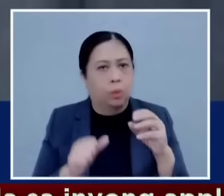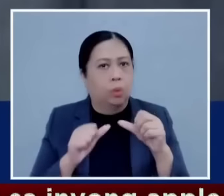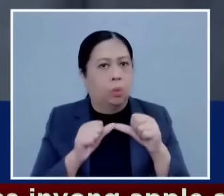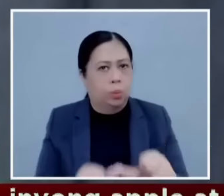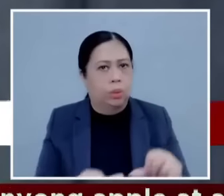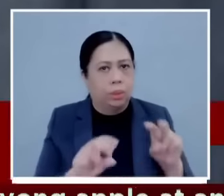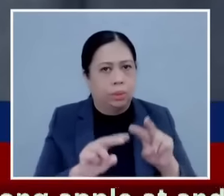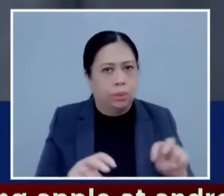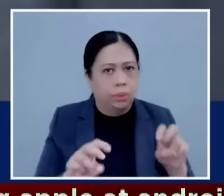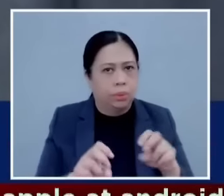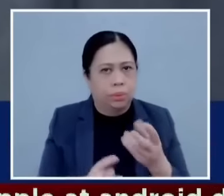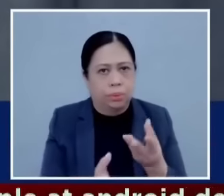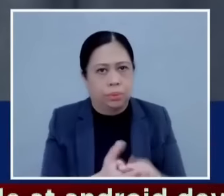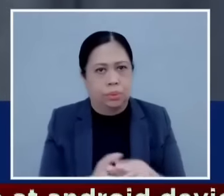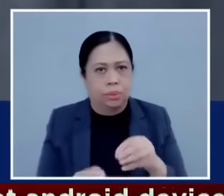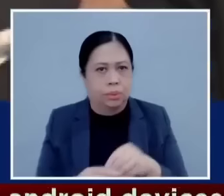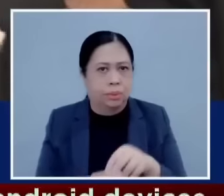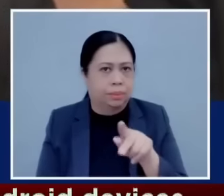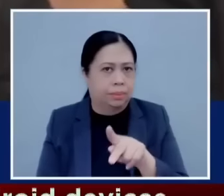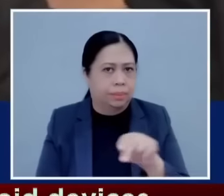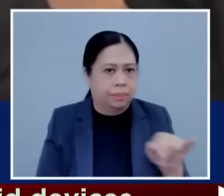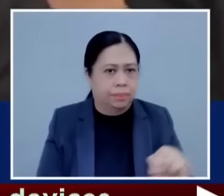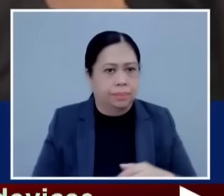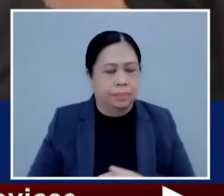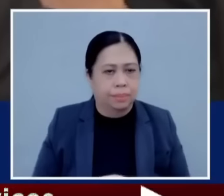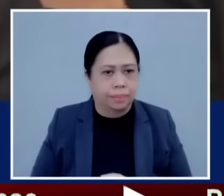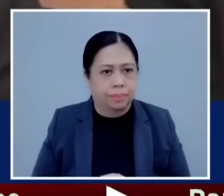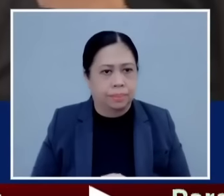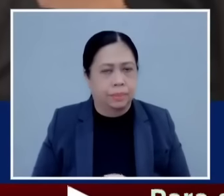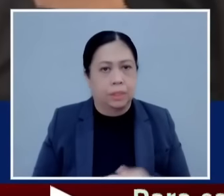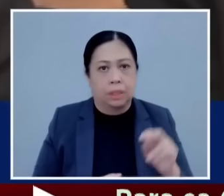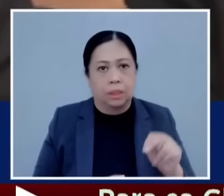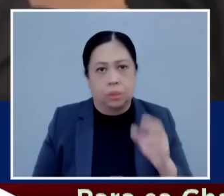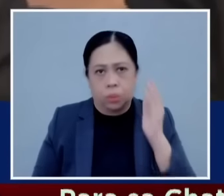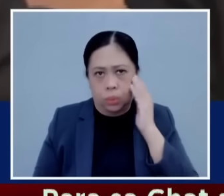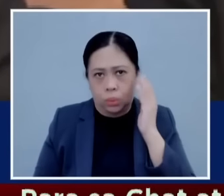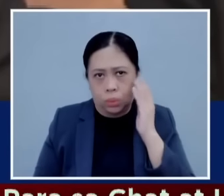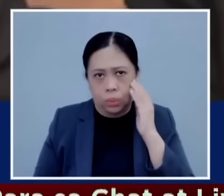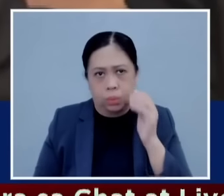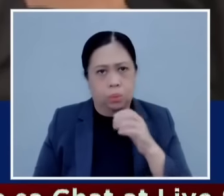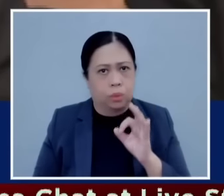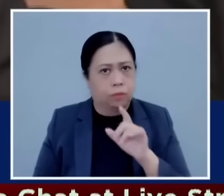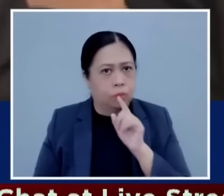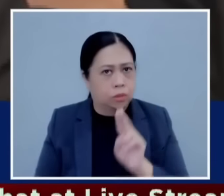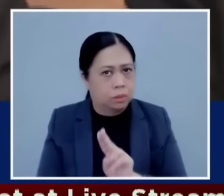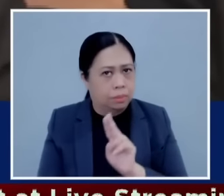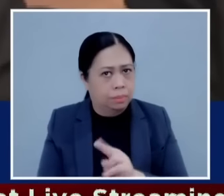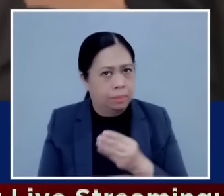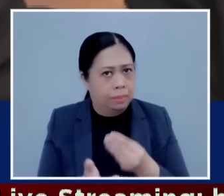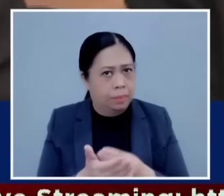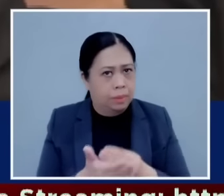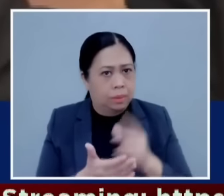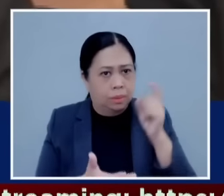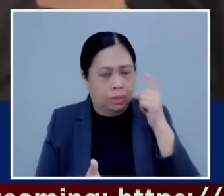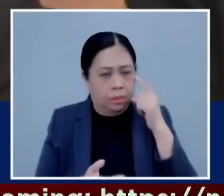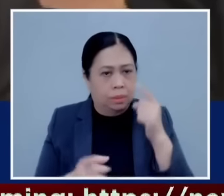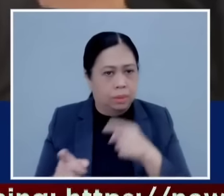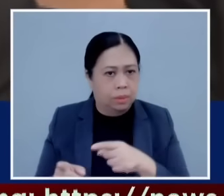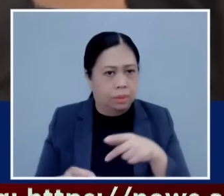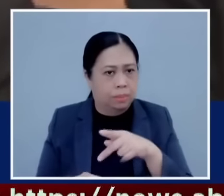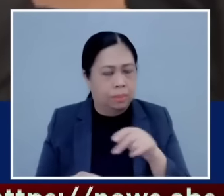sa umano'y suhulan sa People's Initiative. Kailangan anyang malaman kung gumamit ba ng pera ng gobyerno si Perma Lead